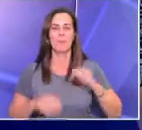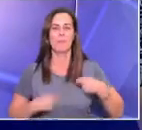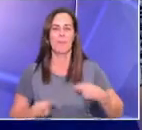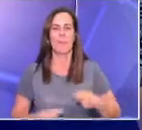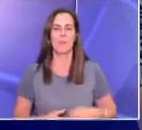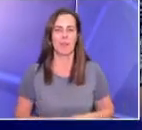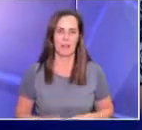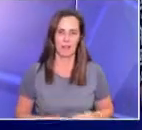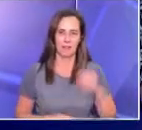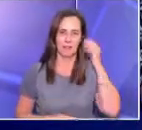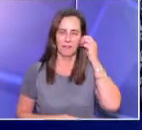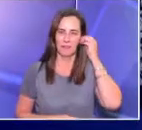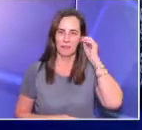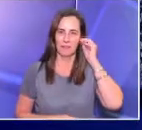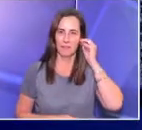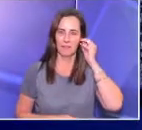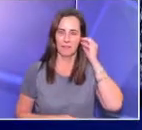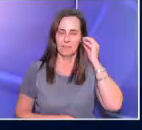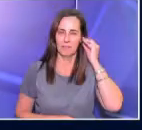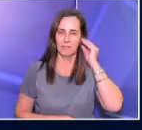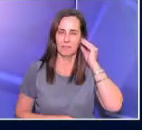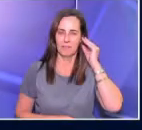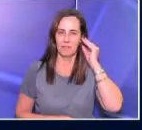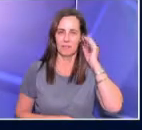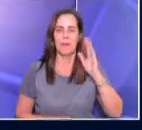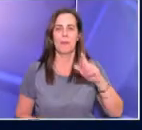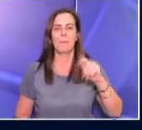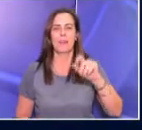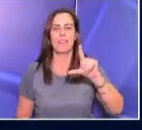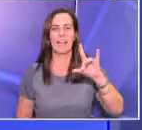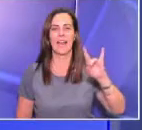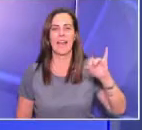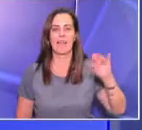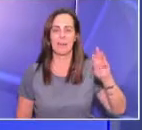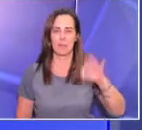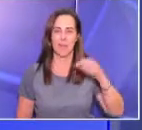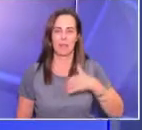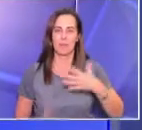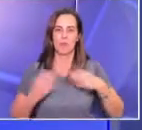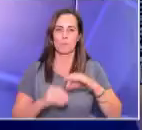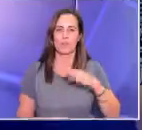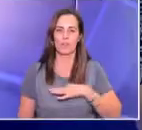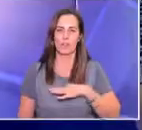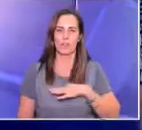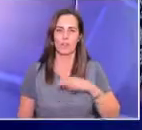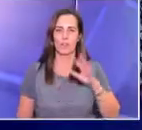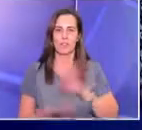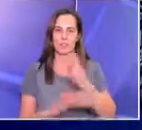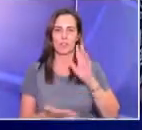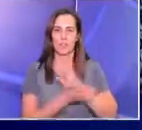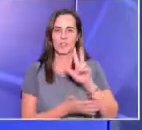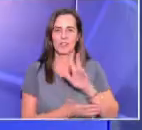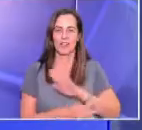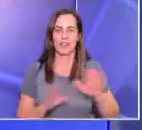ניצח בקרמל? אין לי מושג. בתל חיים מה הצביעו? בתל חיים מה הצביעו? אני מהמשפחה שלי הצביעו 12-13